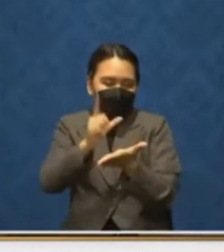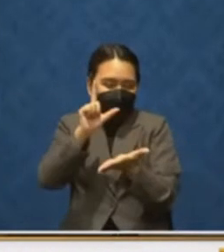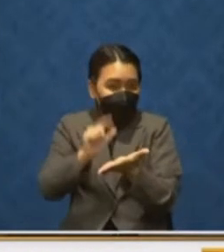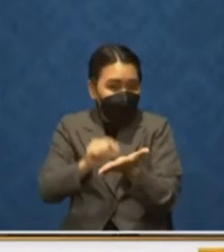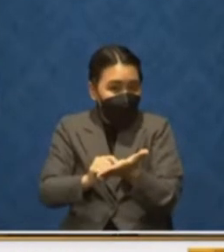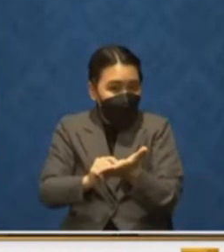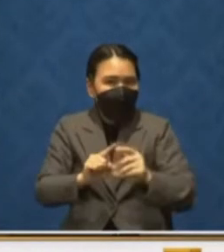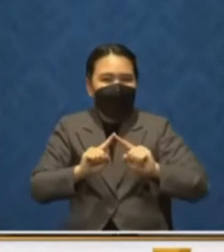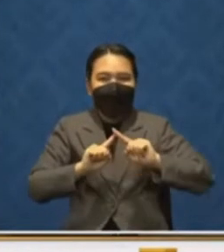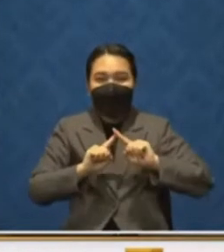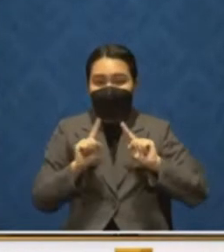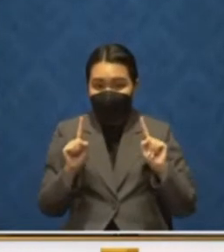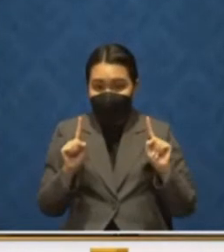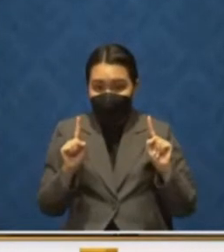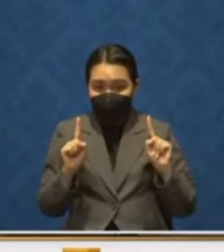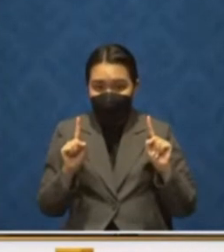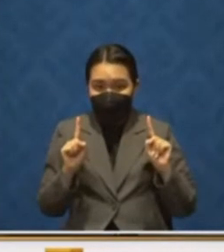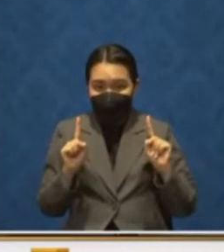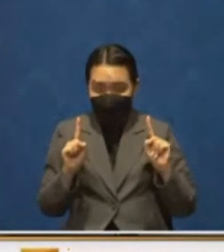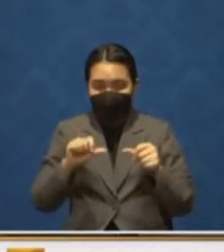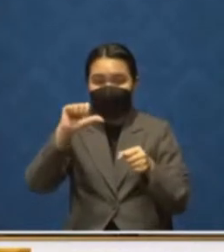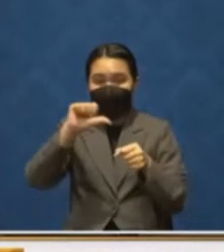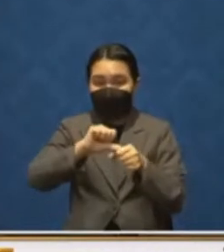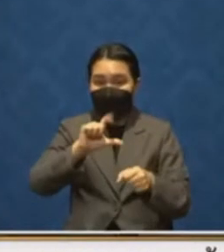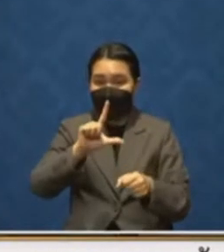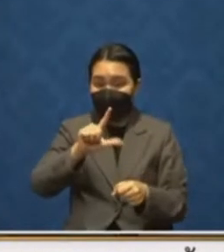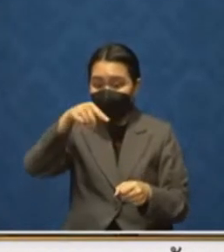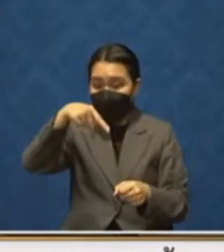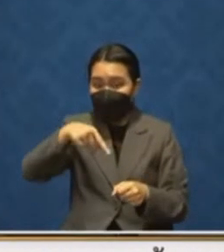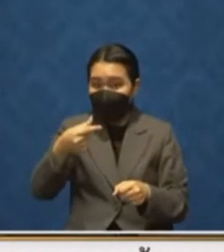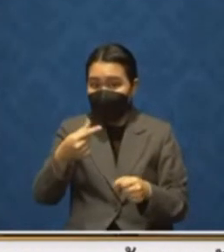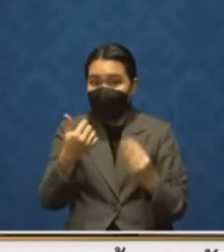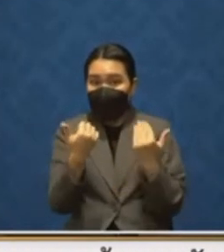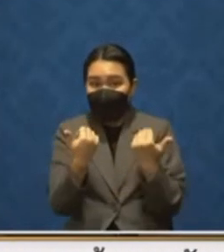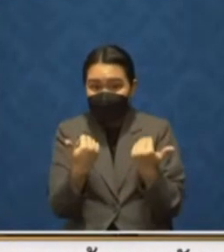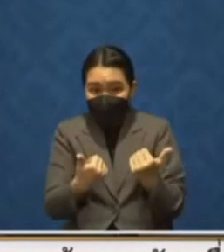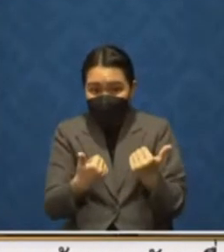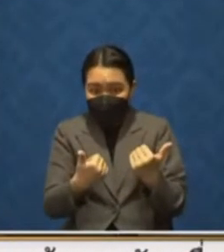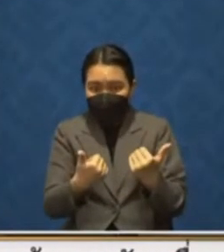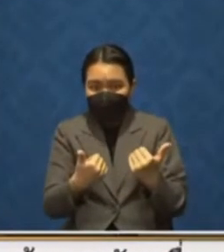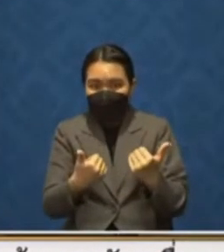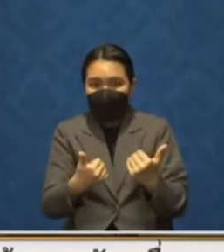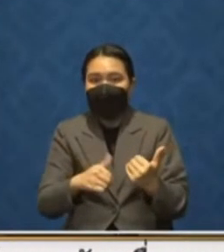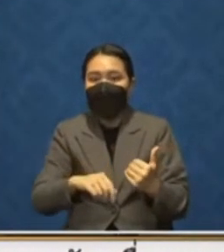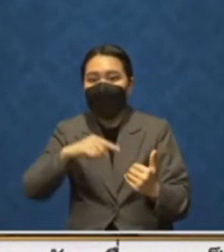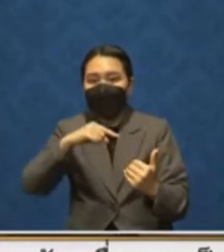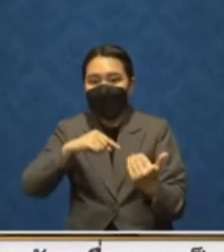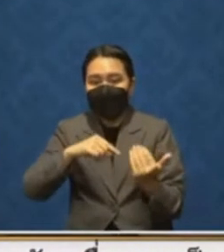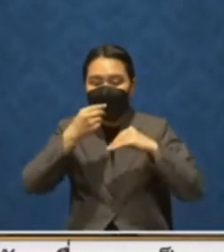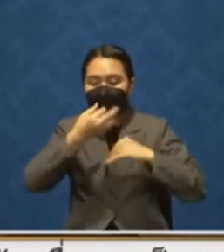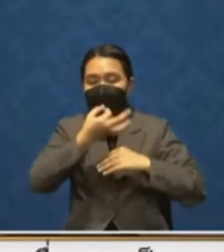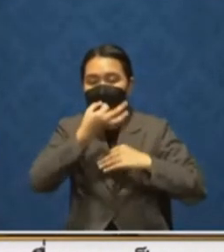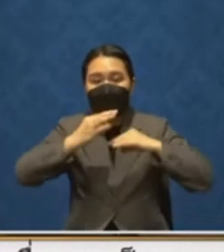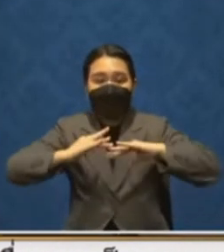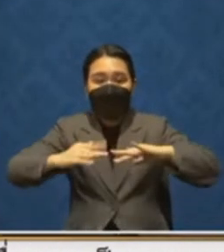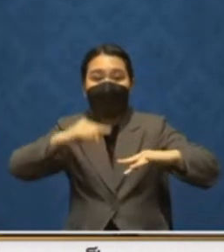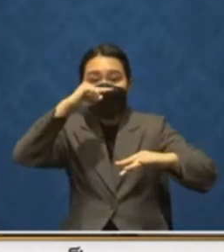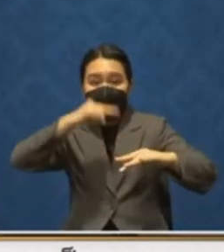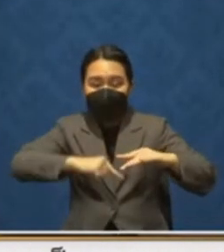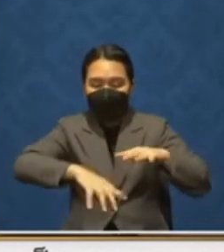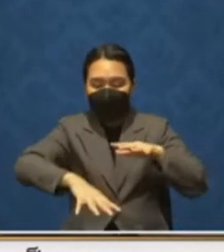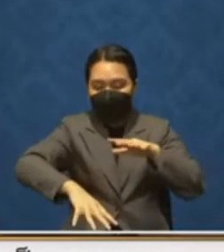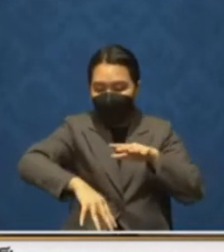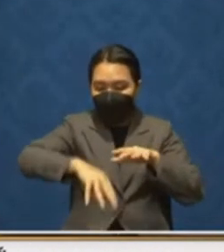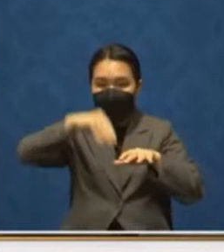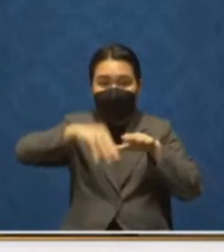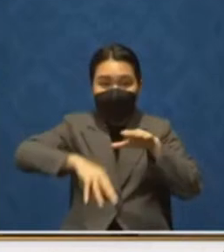ว่าและก๊าซ LPGทุกวันนี้ที่สูบได้มาจากอ่าวไทยหน่อยนะครับจะแหล่งเอราวัณหรือแหล่งบงกชเนี่ยนะ